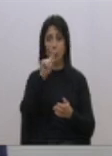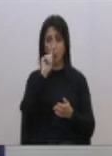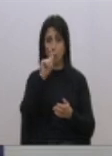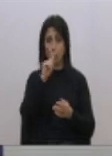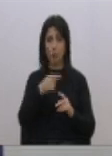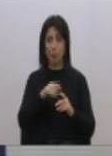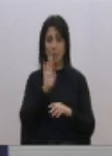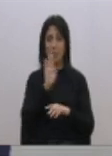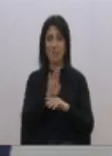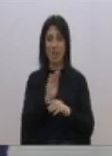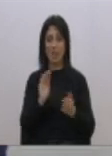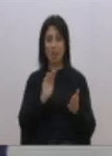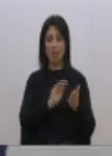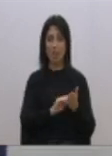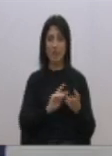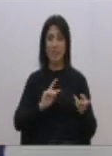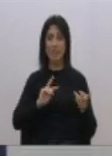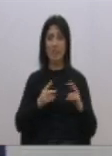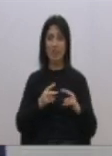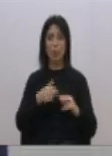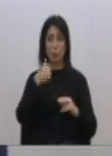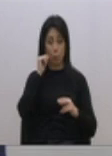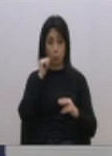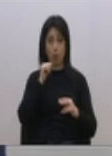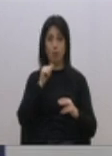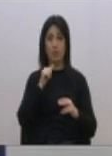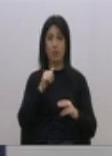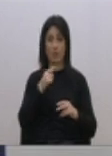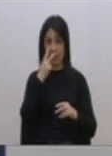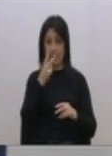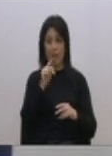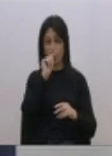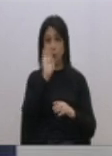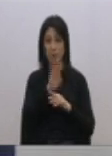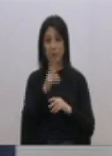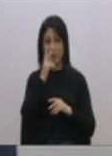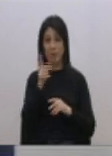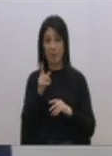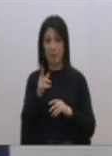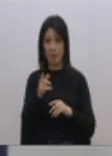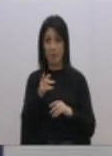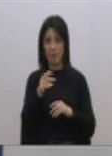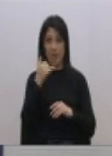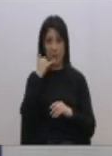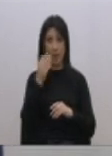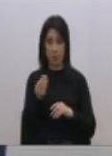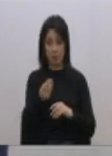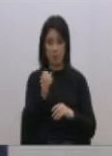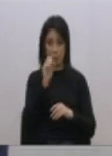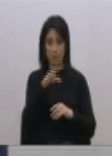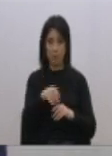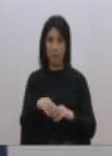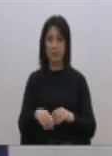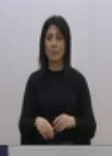ამ ბრძანებულებაში შეიტანა ცვლილება. გუშინ, და ნახეთ პუტინის ბრძანებულება, რომელიც აგერ მაქვს ტელეფონში და მოგართმევთ